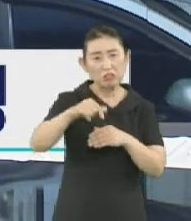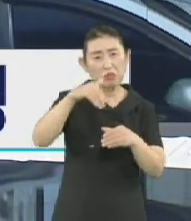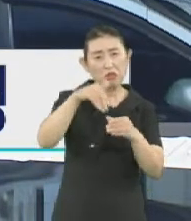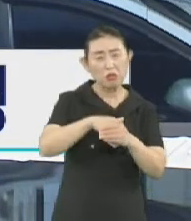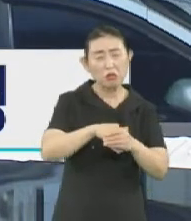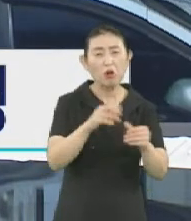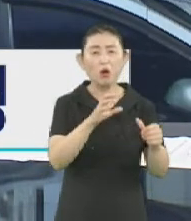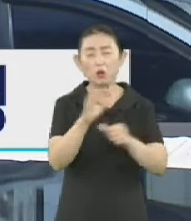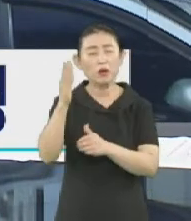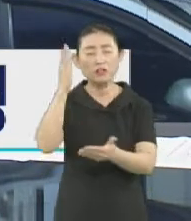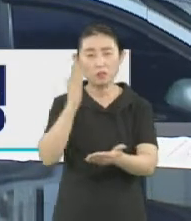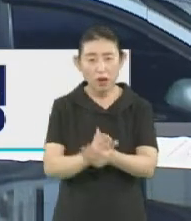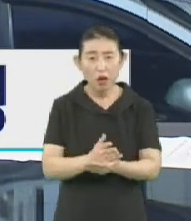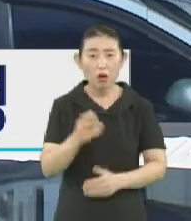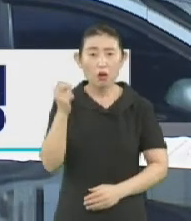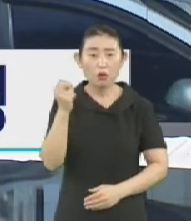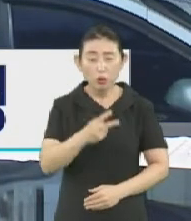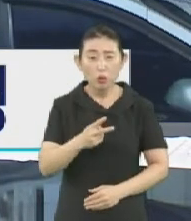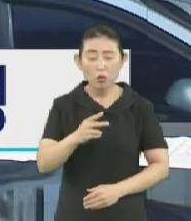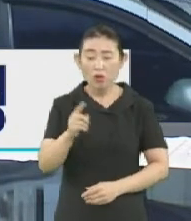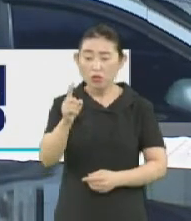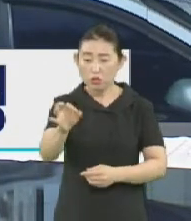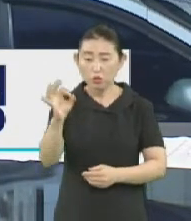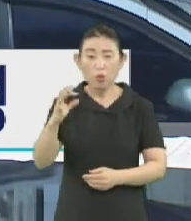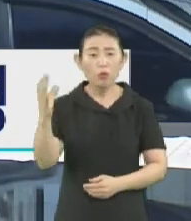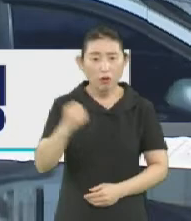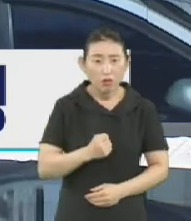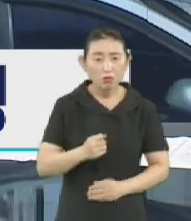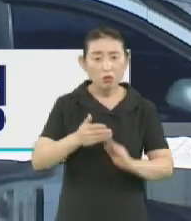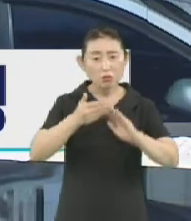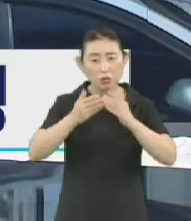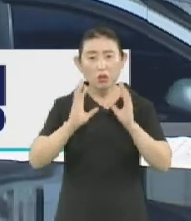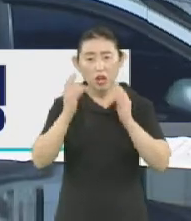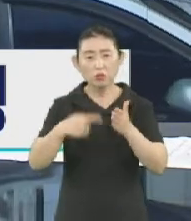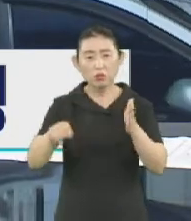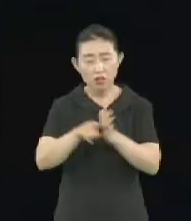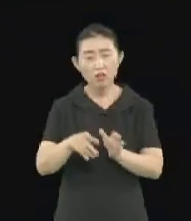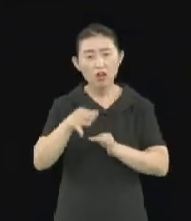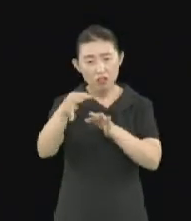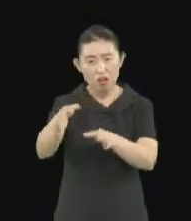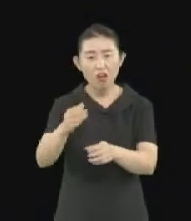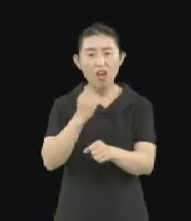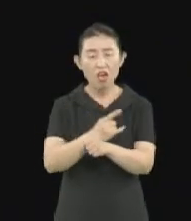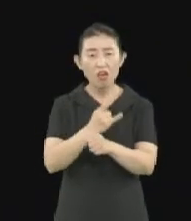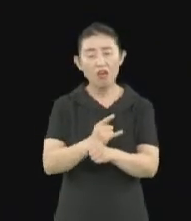늘리는 게 낫다는 목소리도 나오고 있습니다. 김철진 기자의 보도입니다.